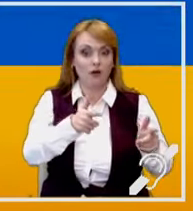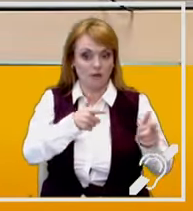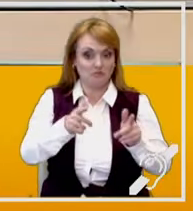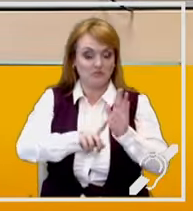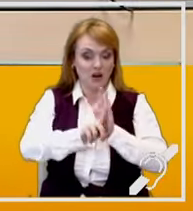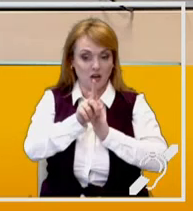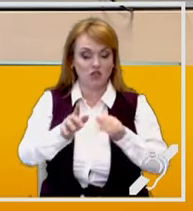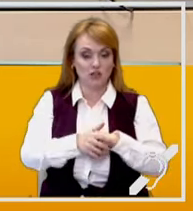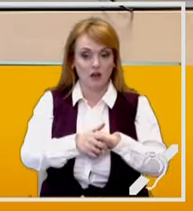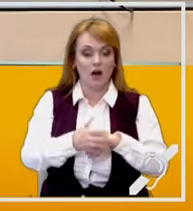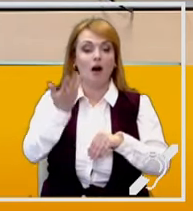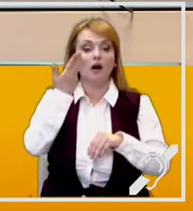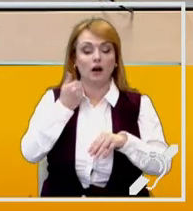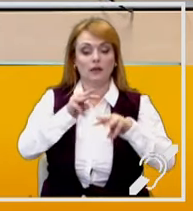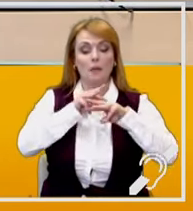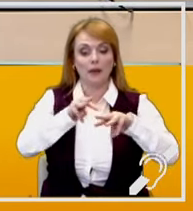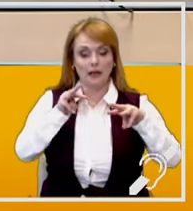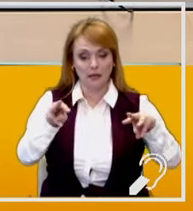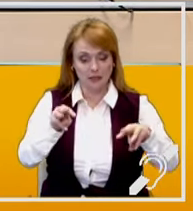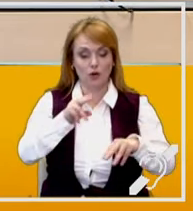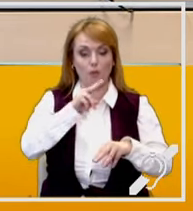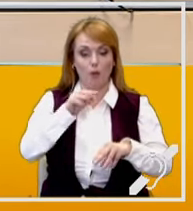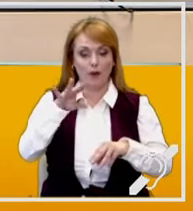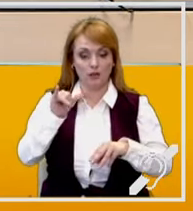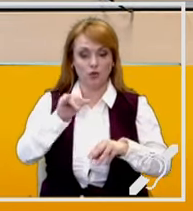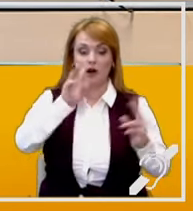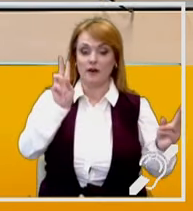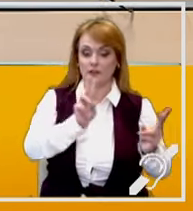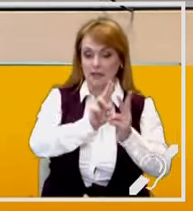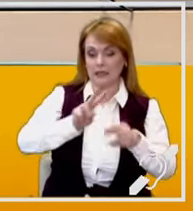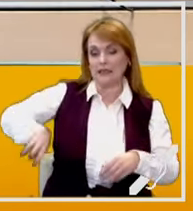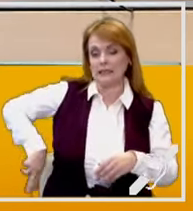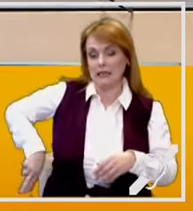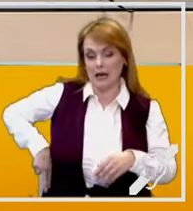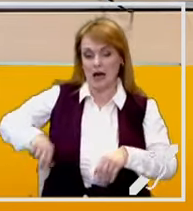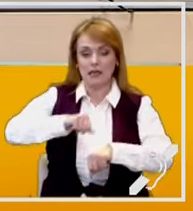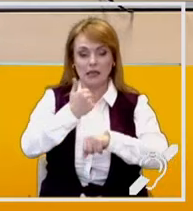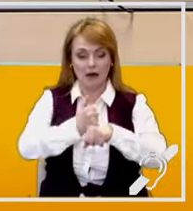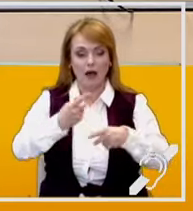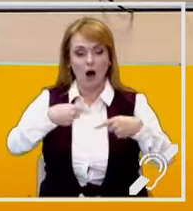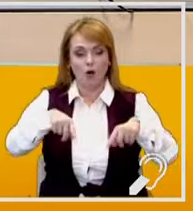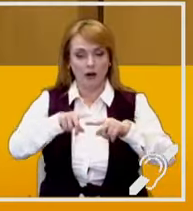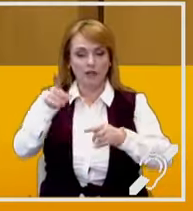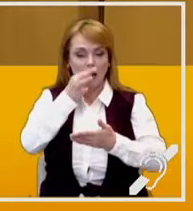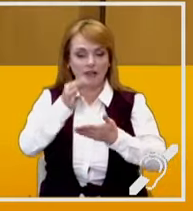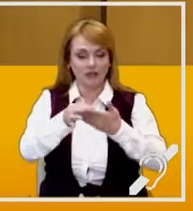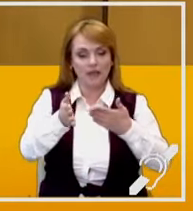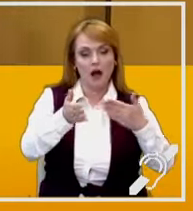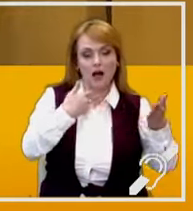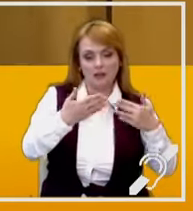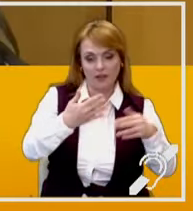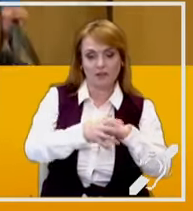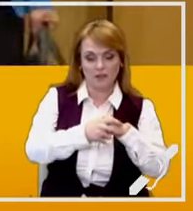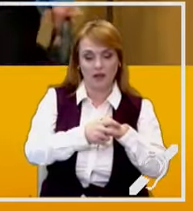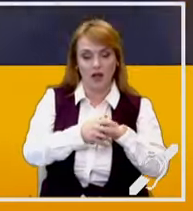Nicu Popescu, s-a întâlnit cu Hert Jan Kupman, directorul general al Direcției Generale Vecinătate și Negocieri de